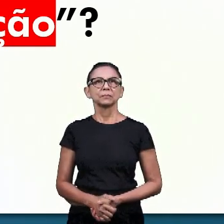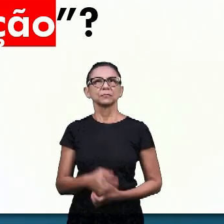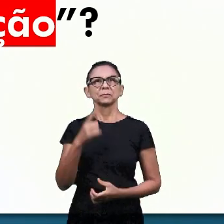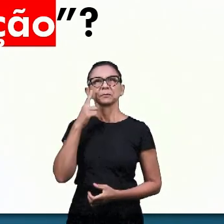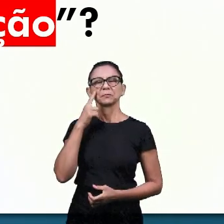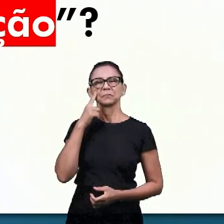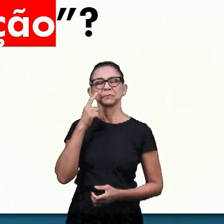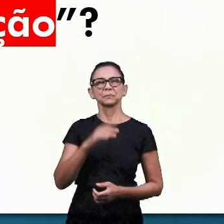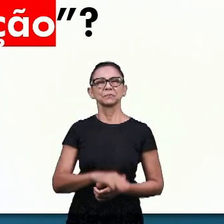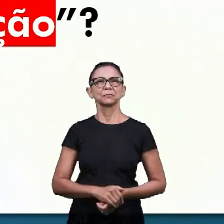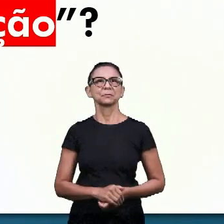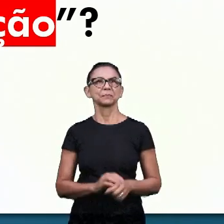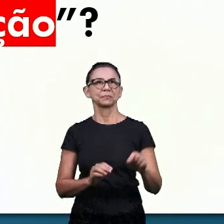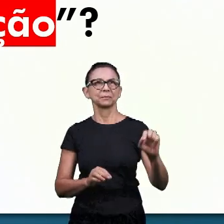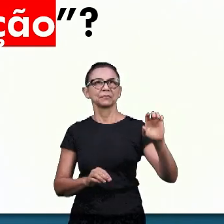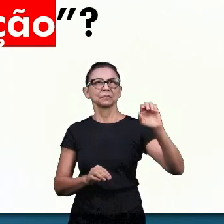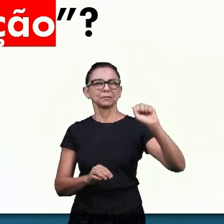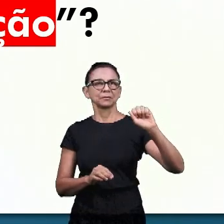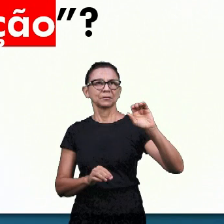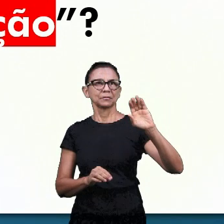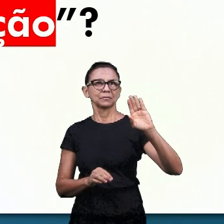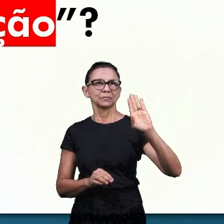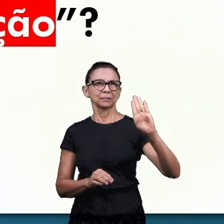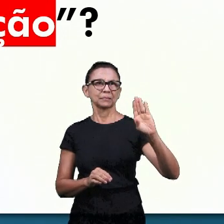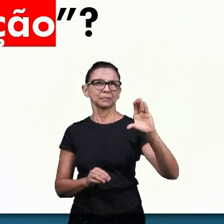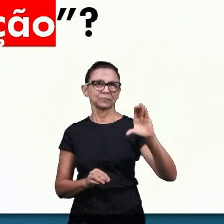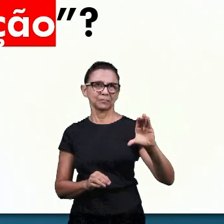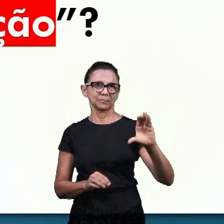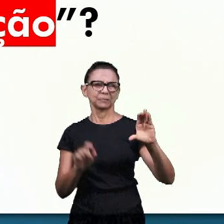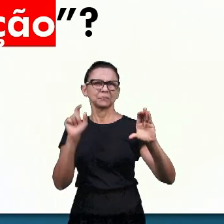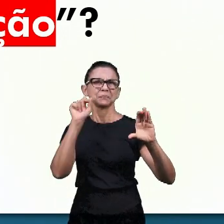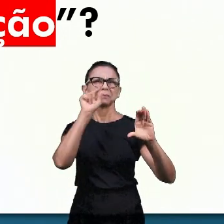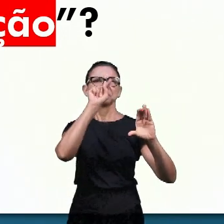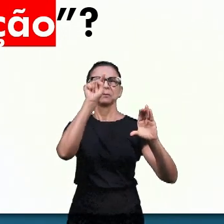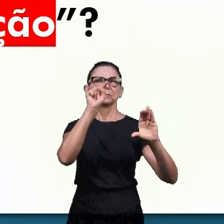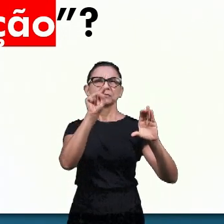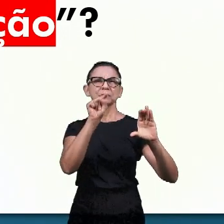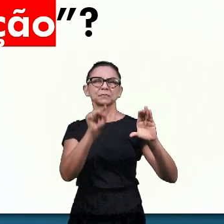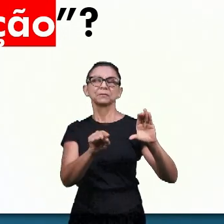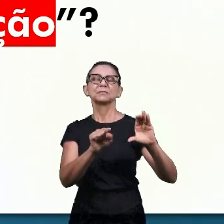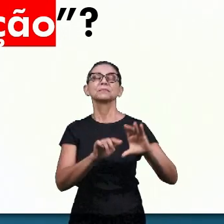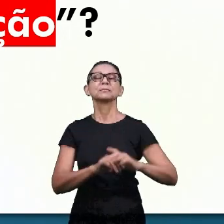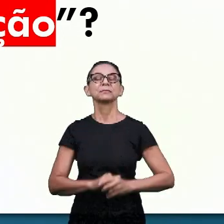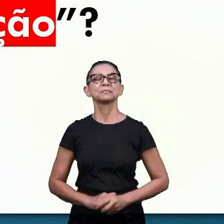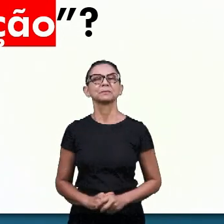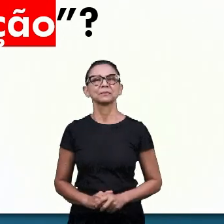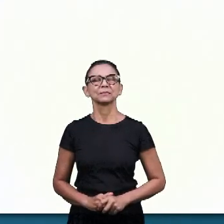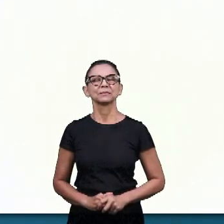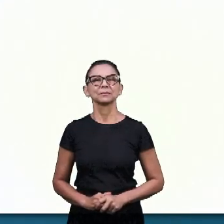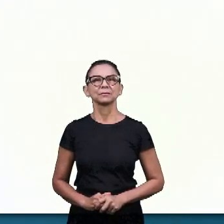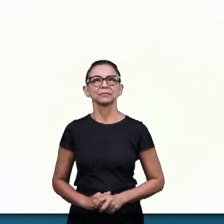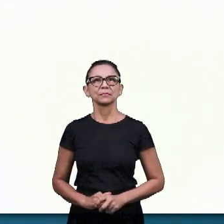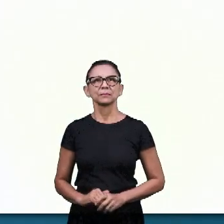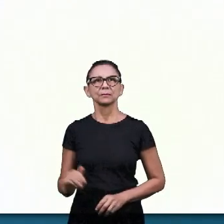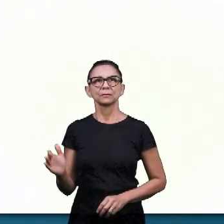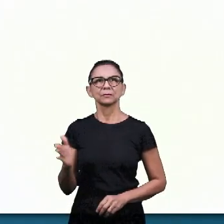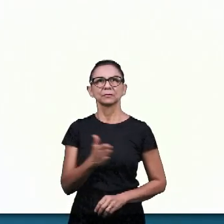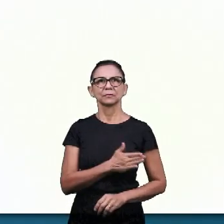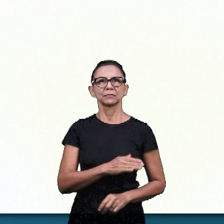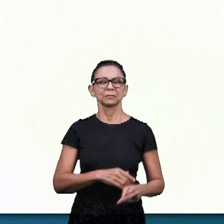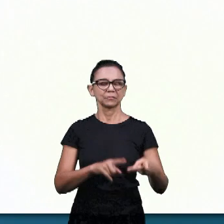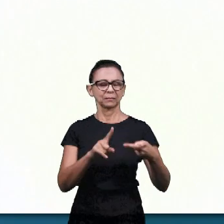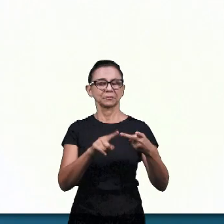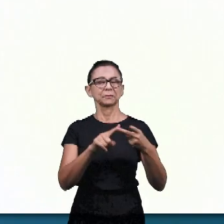2, avec ces définitions. Qu'est-ce que c'est l'élection, la préscience et qu'est-ce que veut dire l'expression en sanctification? La